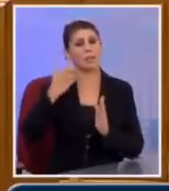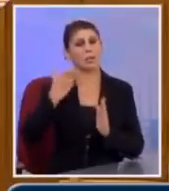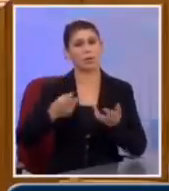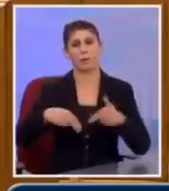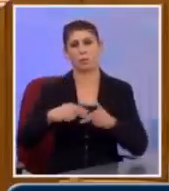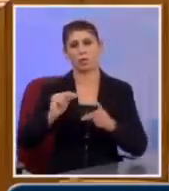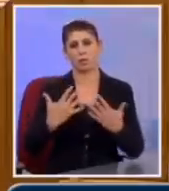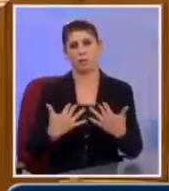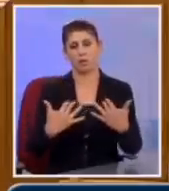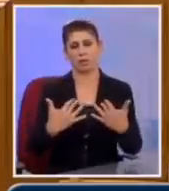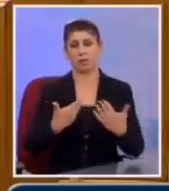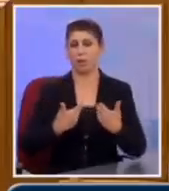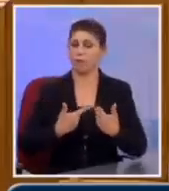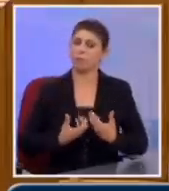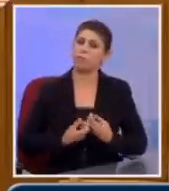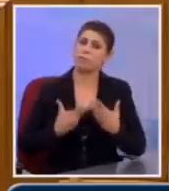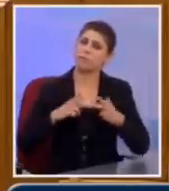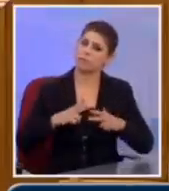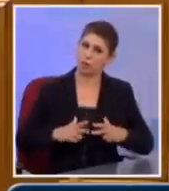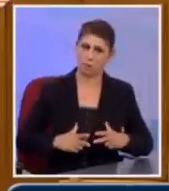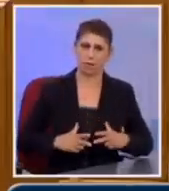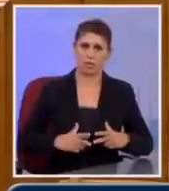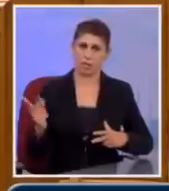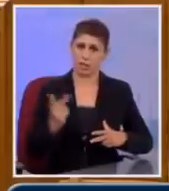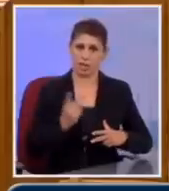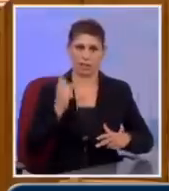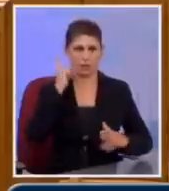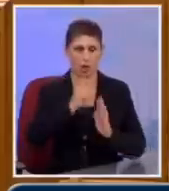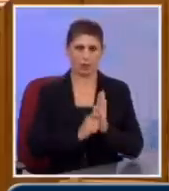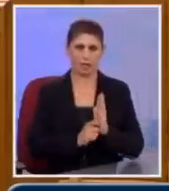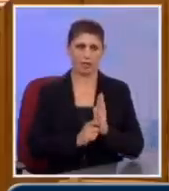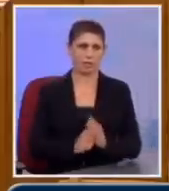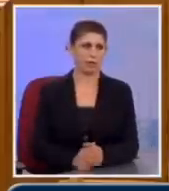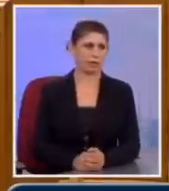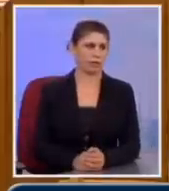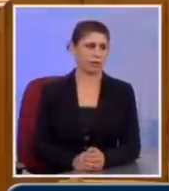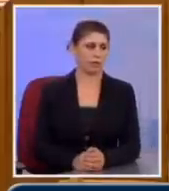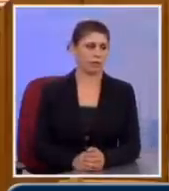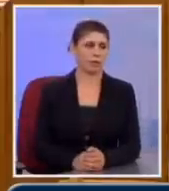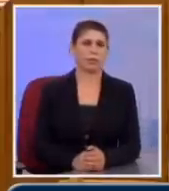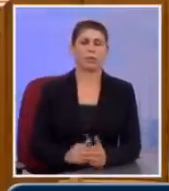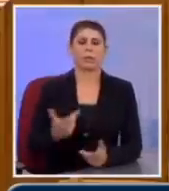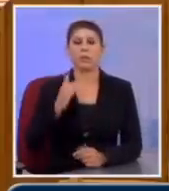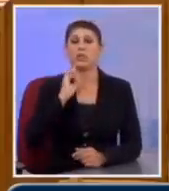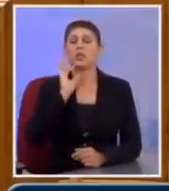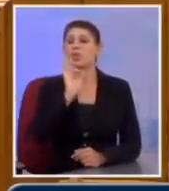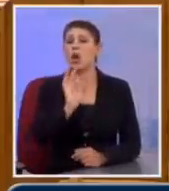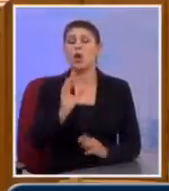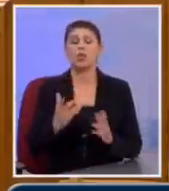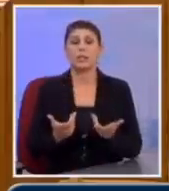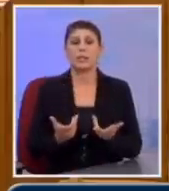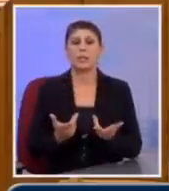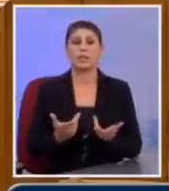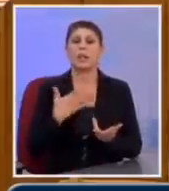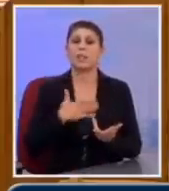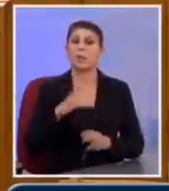Επιτροπής. Εμείς αισθανόμαστε ικανοποίηση και για τις δύο αυτές εκθέσεις, γιατί ο στόχος μας είναι